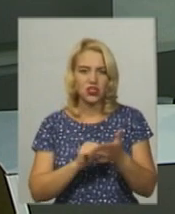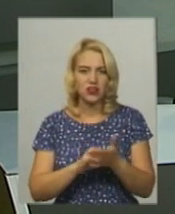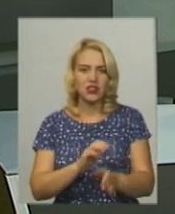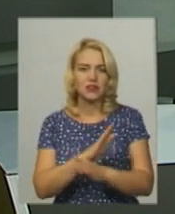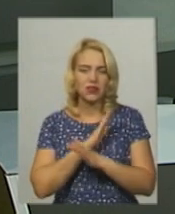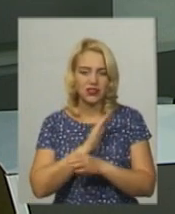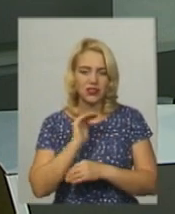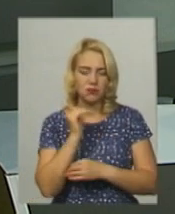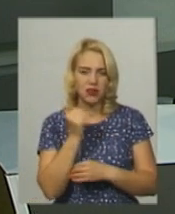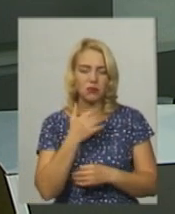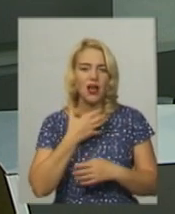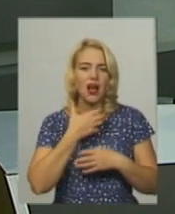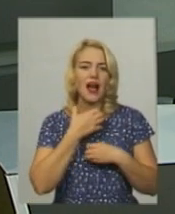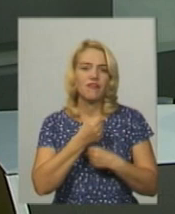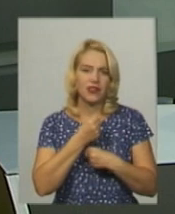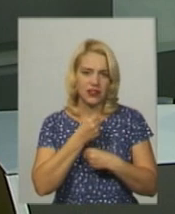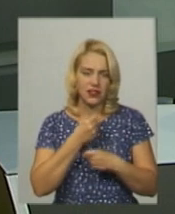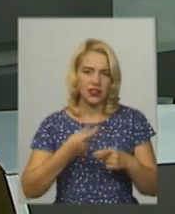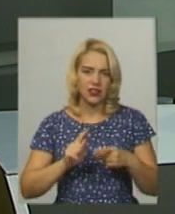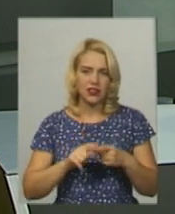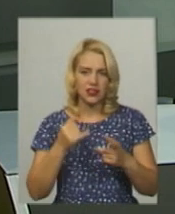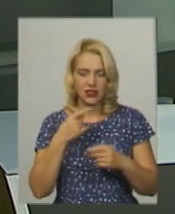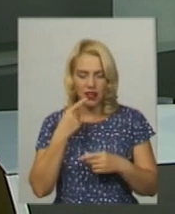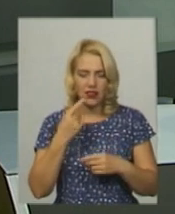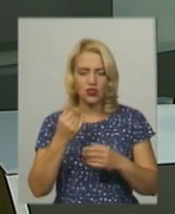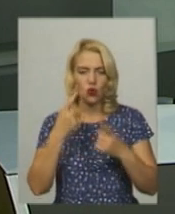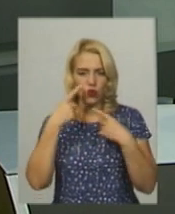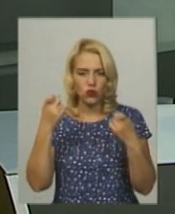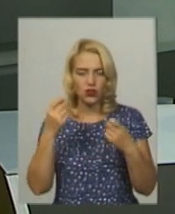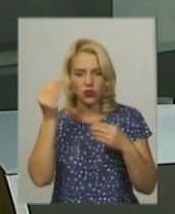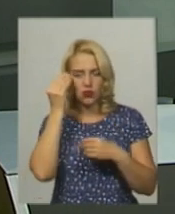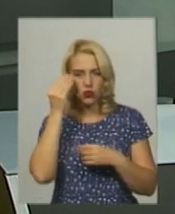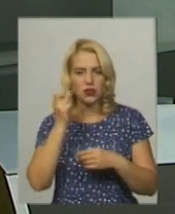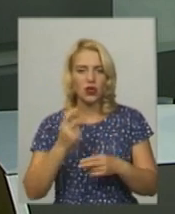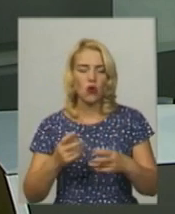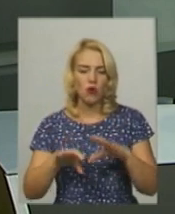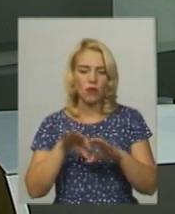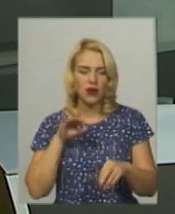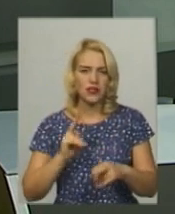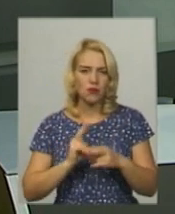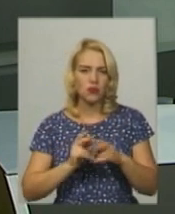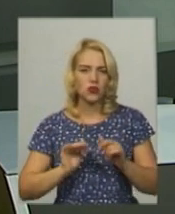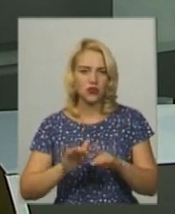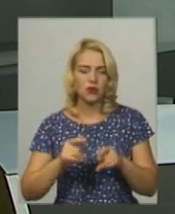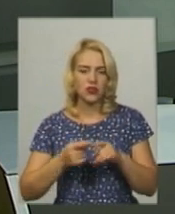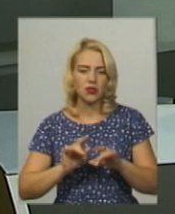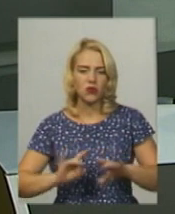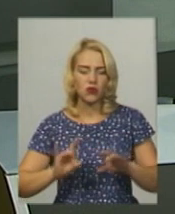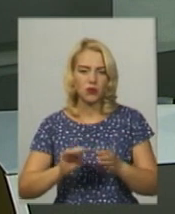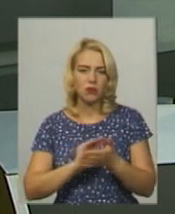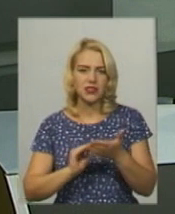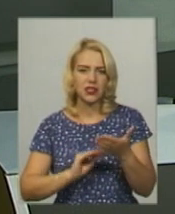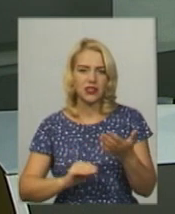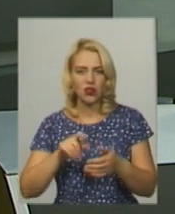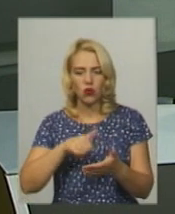асфіксія. Зараз вирішується питання про оголошення жінці підозри та обрання запобіжного заходу. Про це повідомляє прес-секретар головного